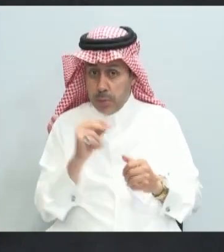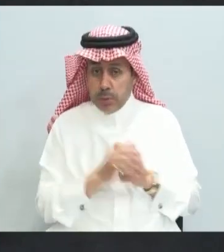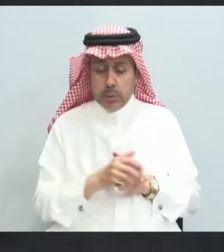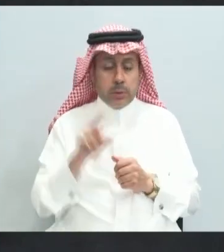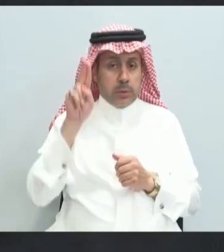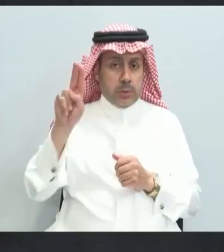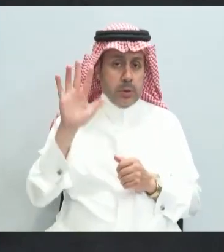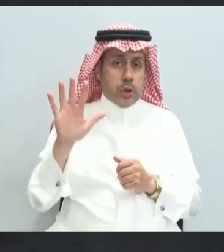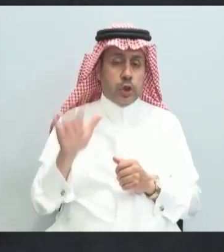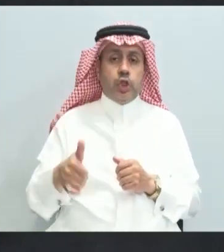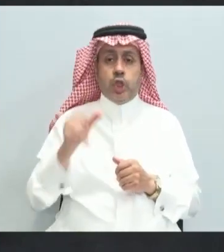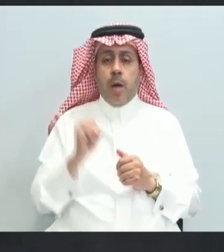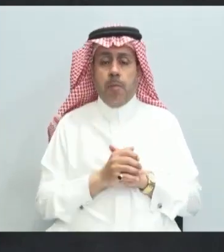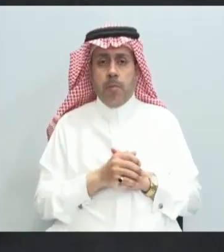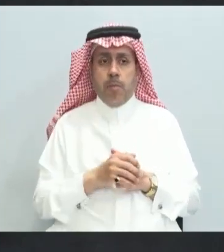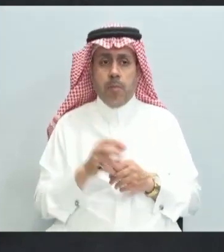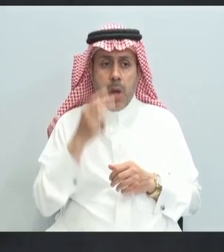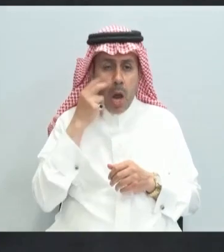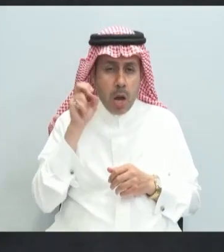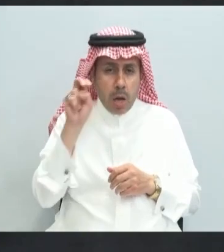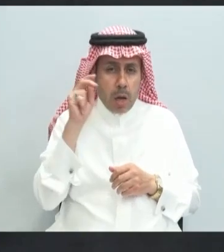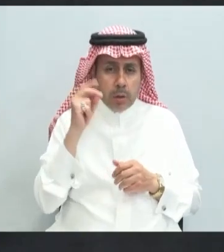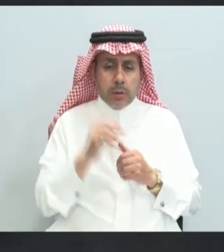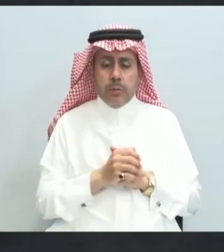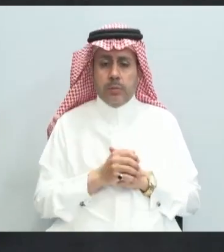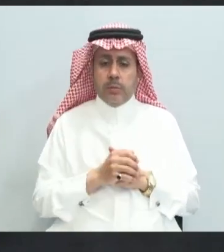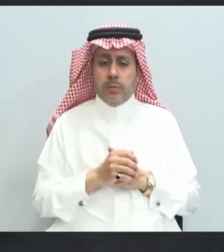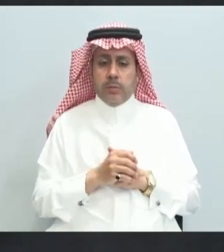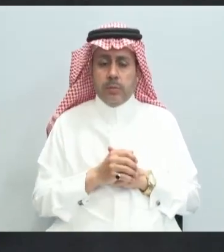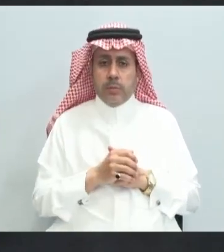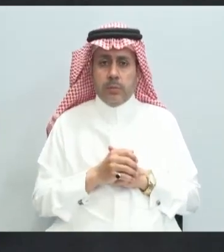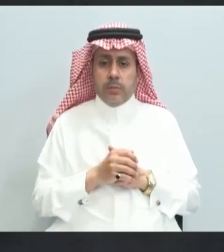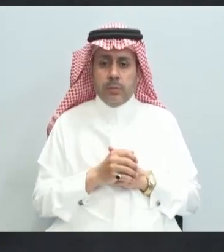تشاءم بالقطة السوداء ونحوها.